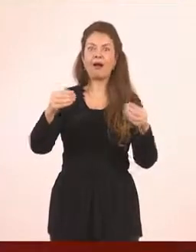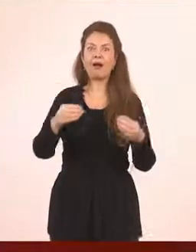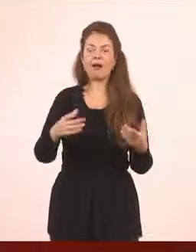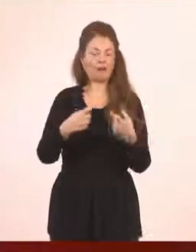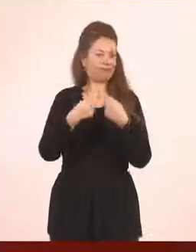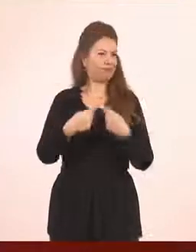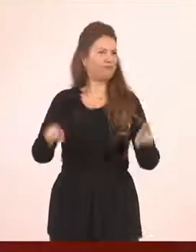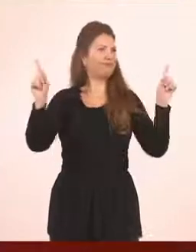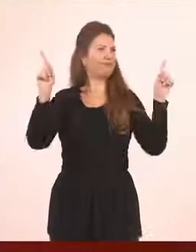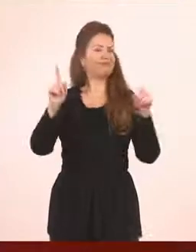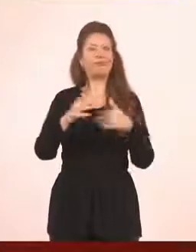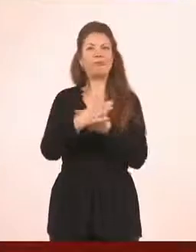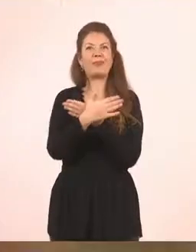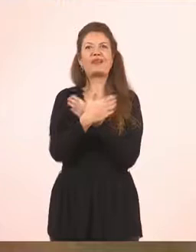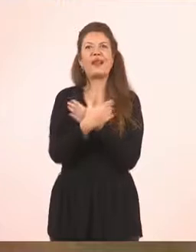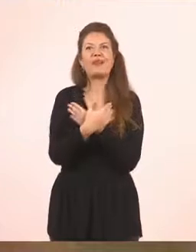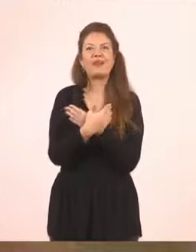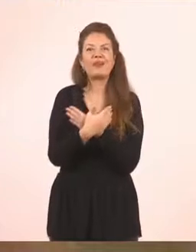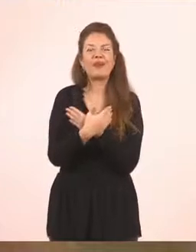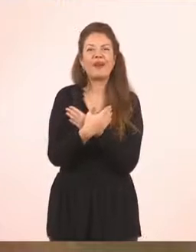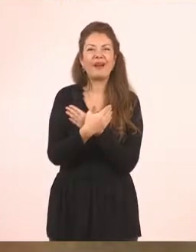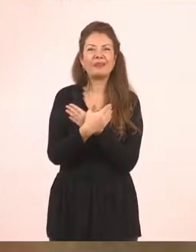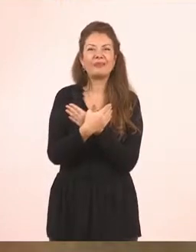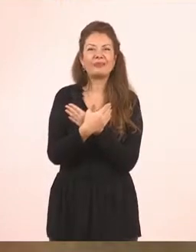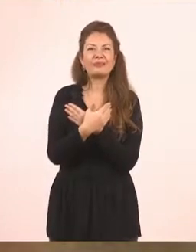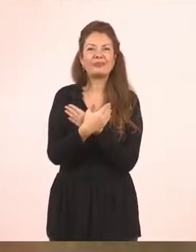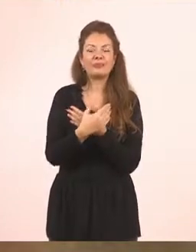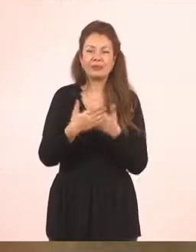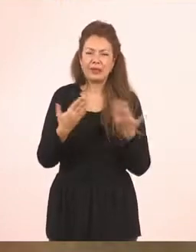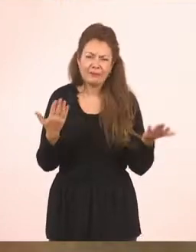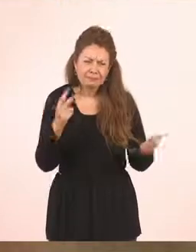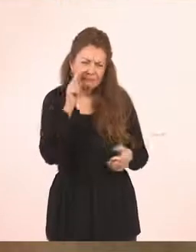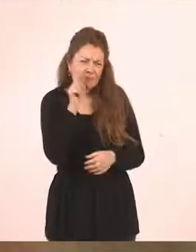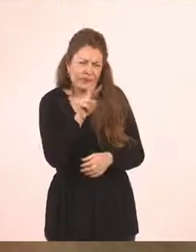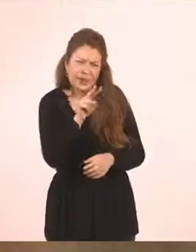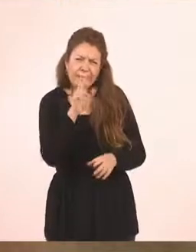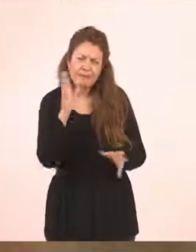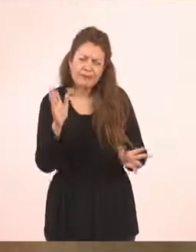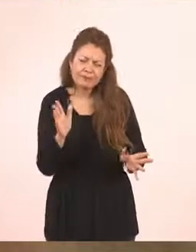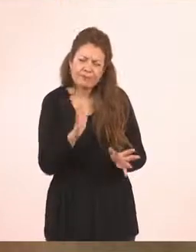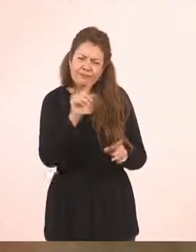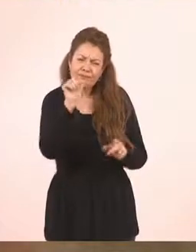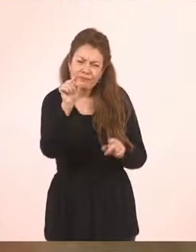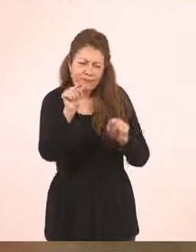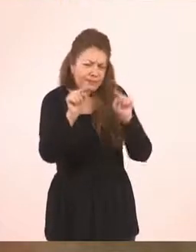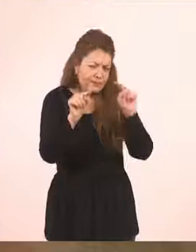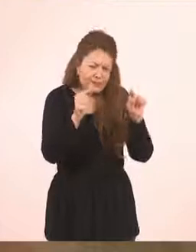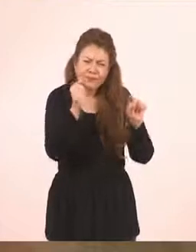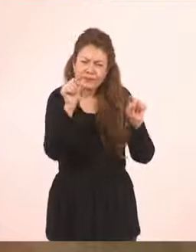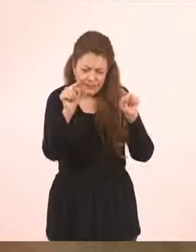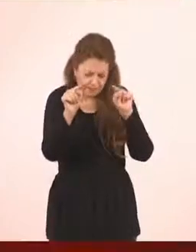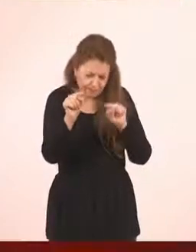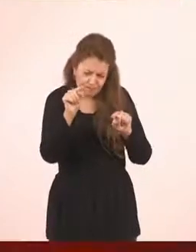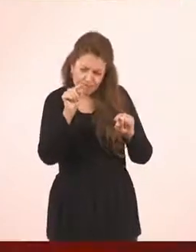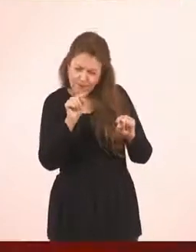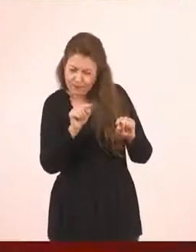Μία διαφορετική πεταλούδα. Άλλη μία. Και κάπου σαν